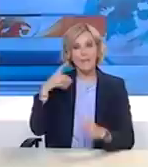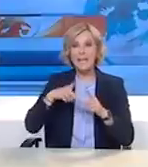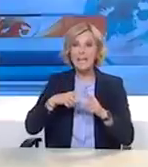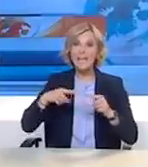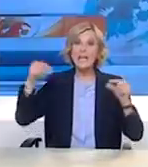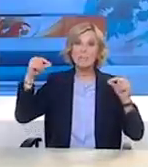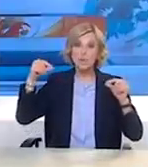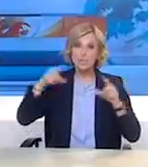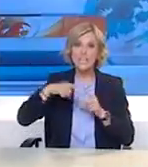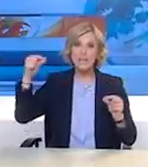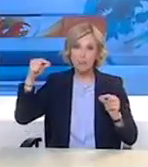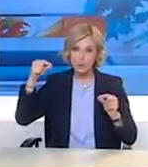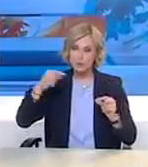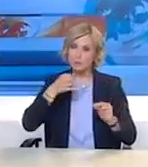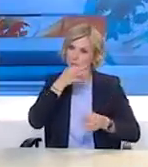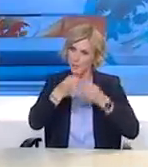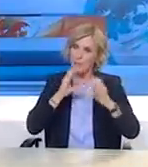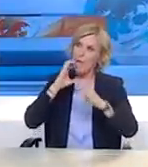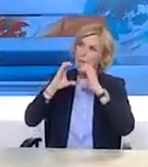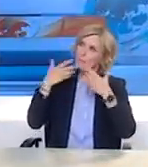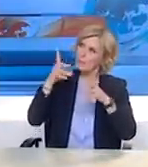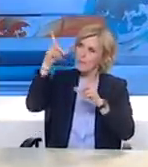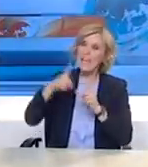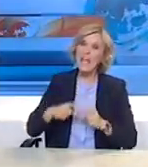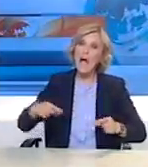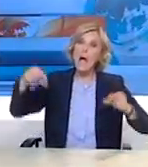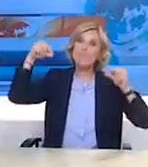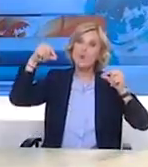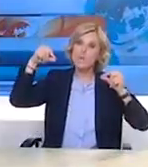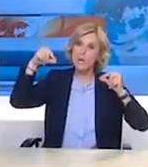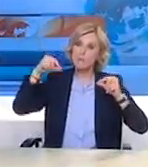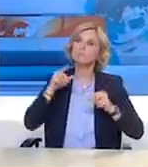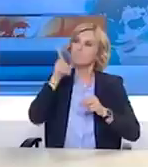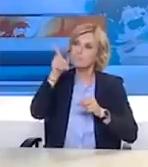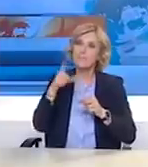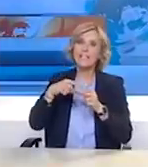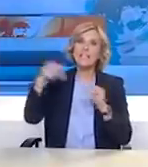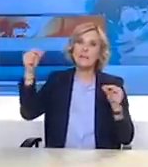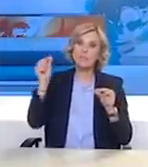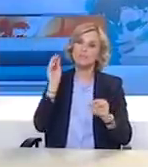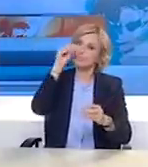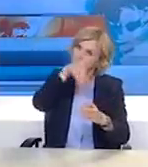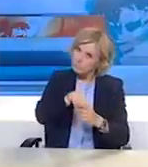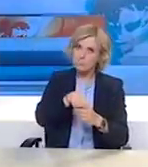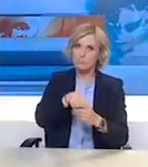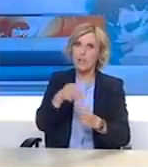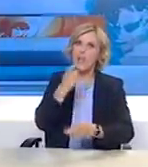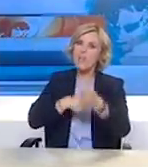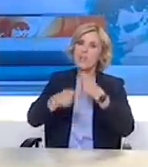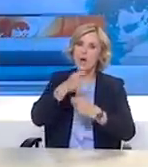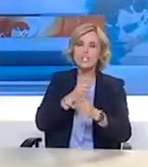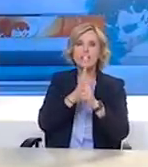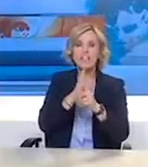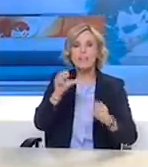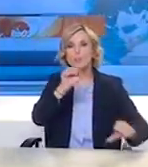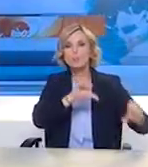από επικοινωνία με τις αρμόδιες αρχές στην Ιαπωνία θα συμπεριληφθεί ανάμεσα στις 20 χώρες που θα λάβουν την ουσία Φαβιπιραβίρ για τους